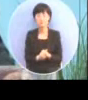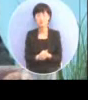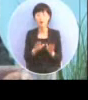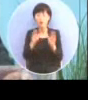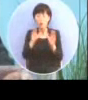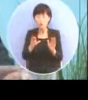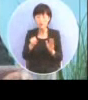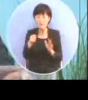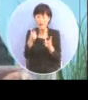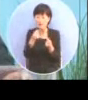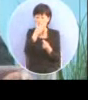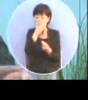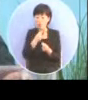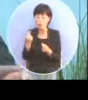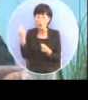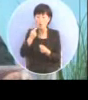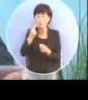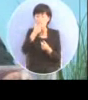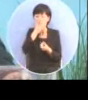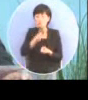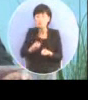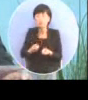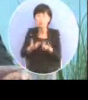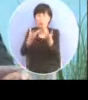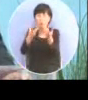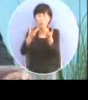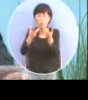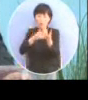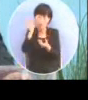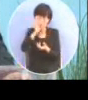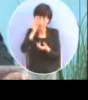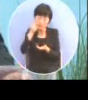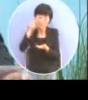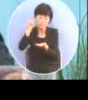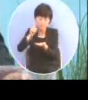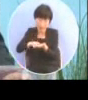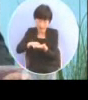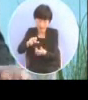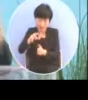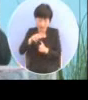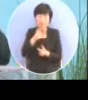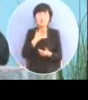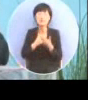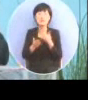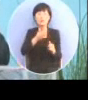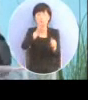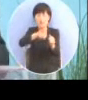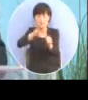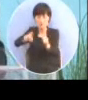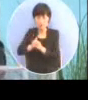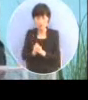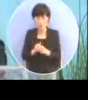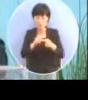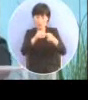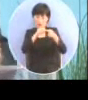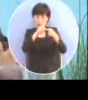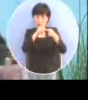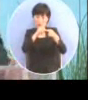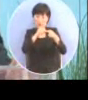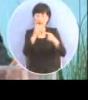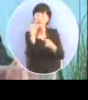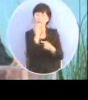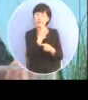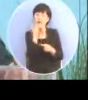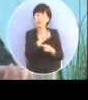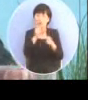이 축복을 찾아내고 체험하시길 바랍니다. Hôm nay chúng ta tìm đến chúc phúc và trải nghiệm điều đó là được. 첫 번째입니다. Điều thứ nhất. Pedro의 깨달음입니다.